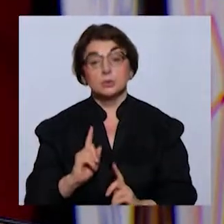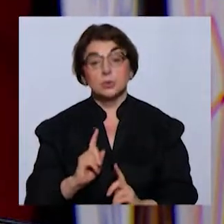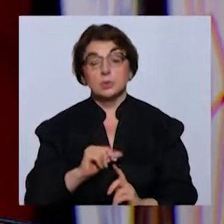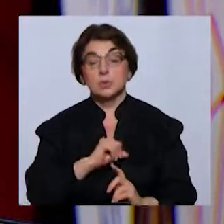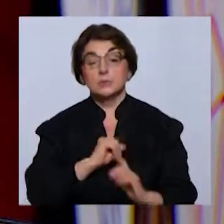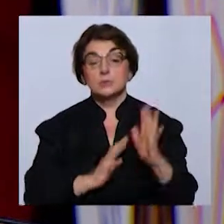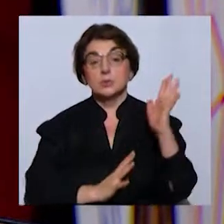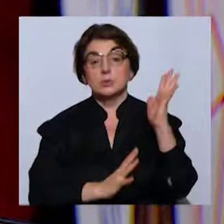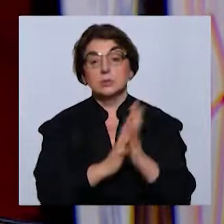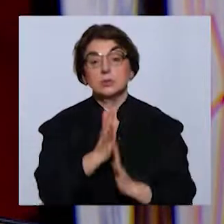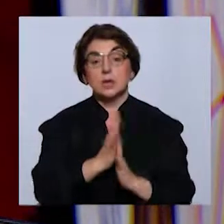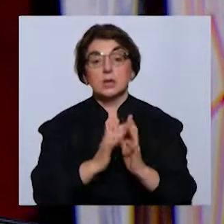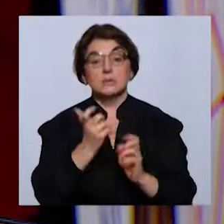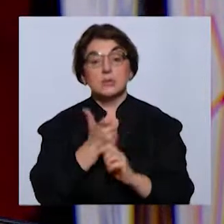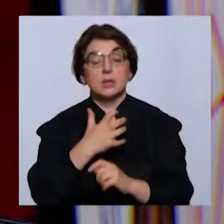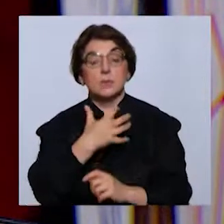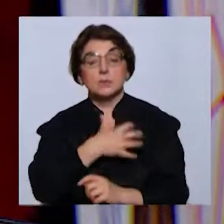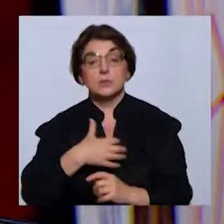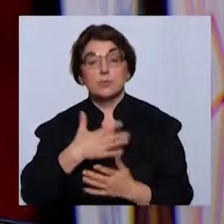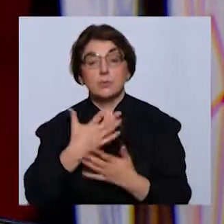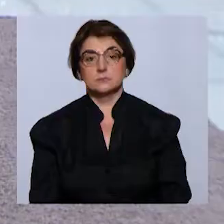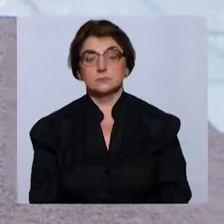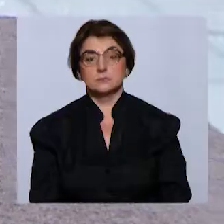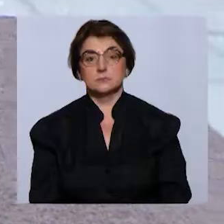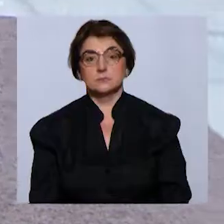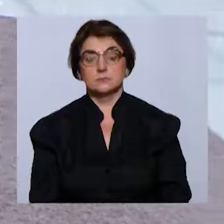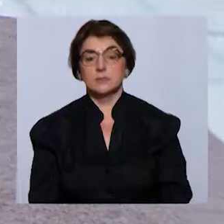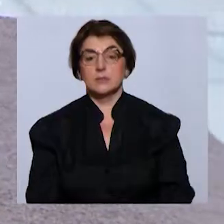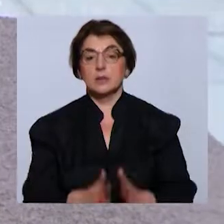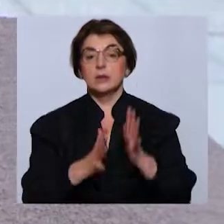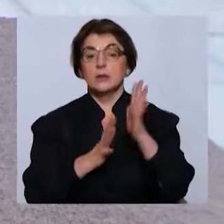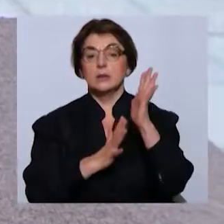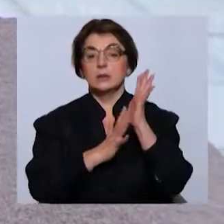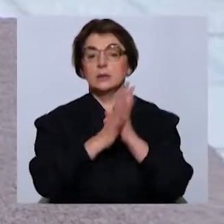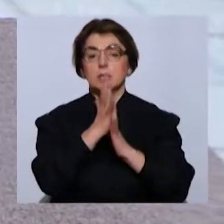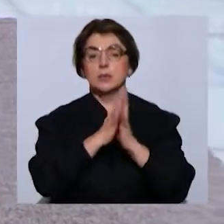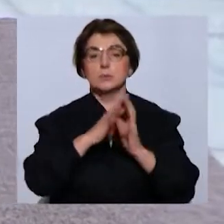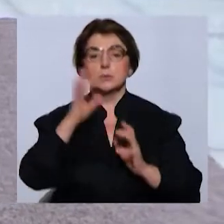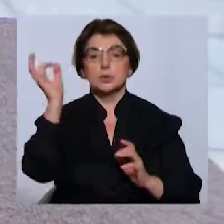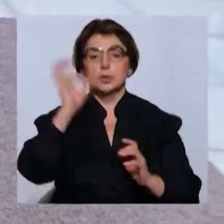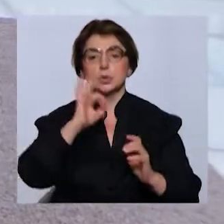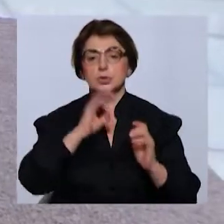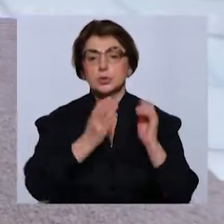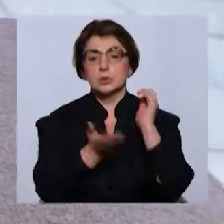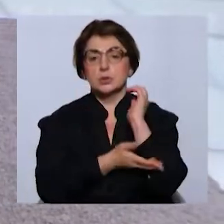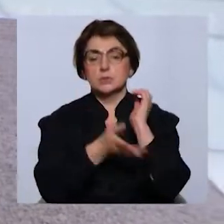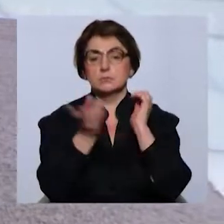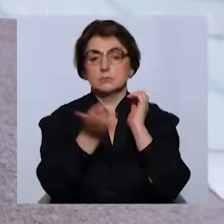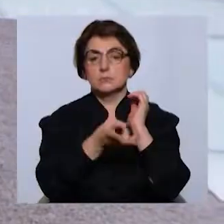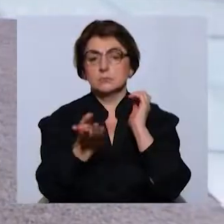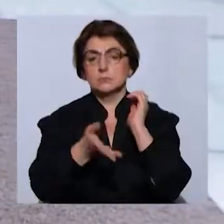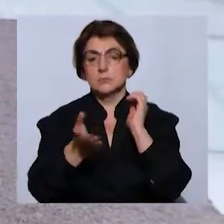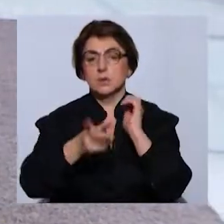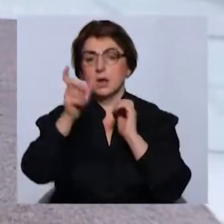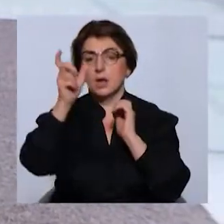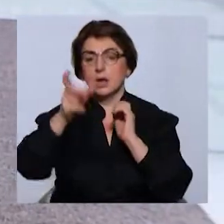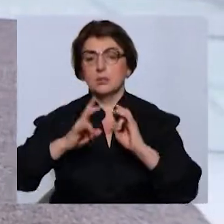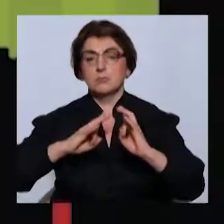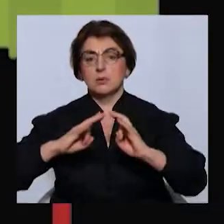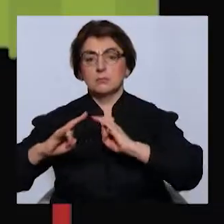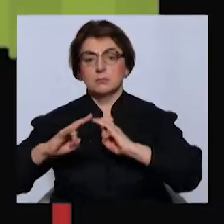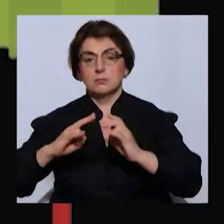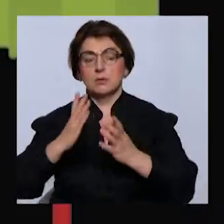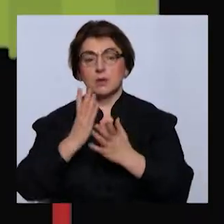დიდი მნიშვნელობა აქვს ჟანგბადის წარმოებაში. Ტყეების მასიური გაჩეხვა დიდ ზარალს აყენებს ადამიანს, ერთი